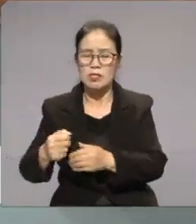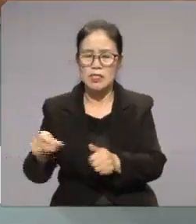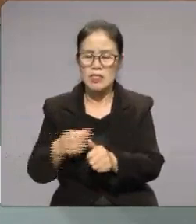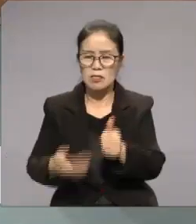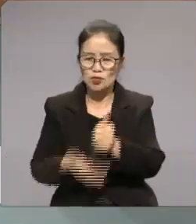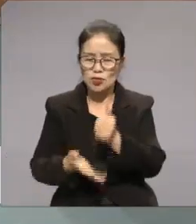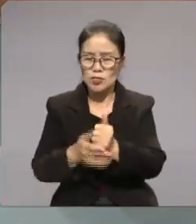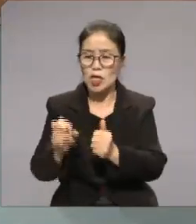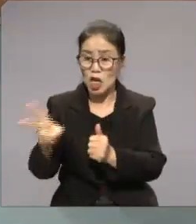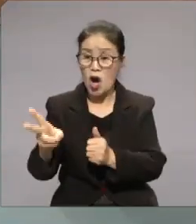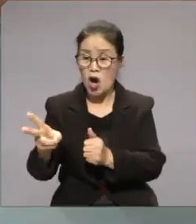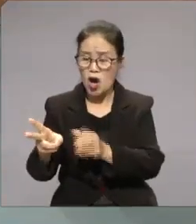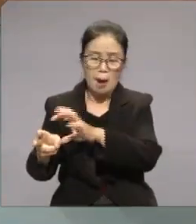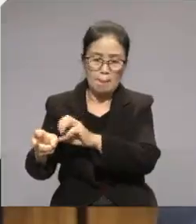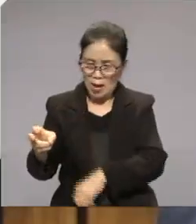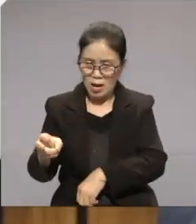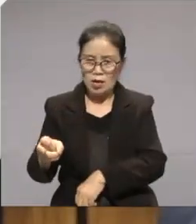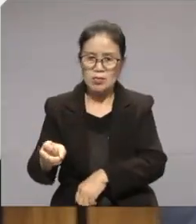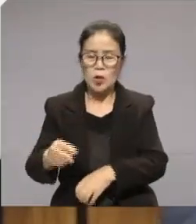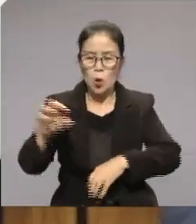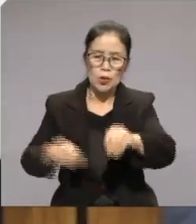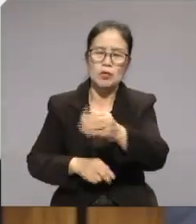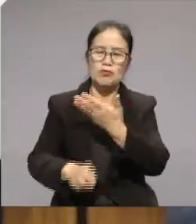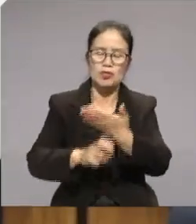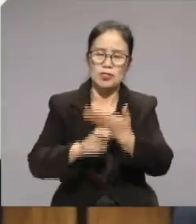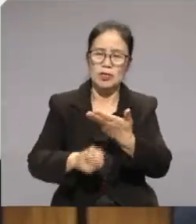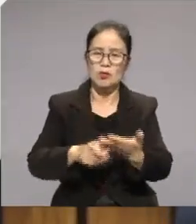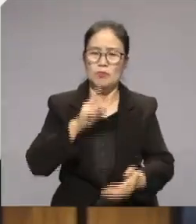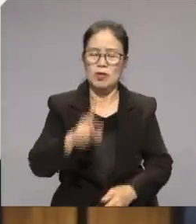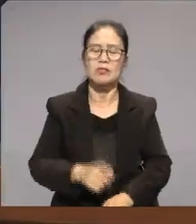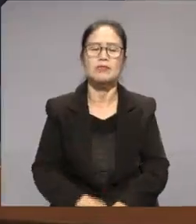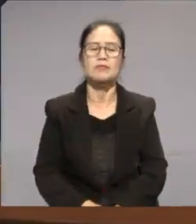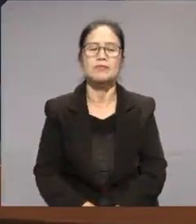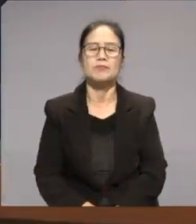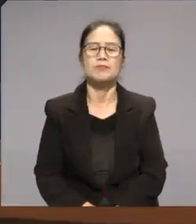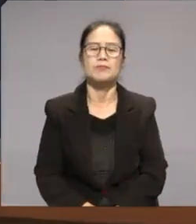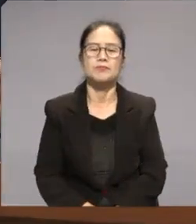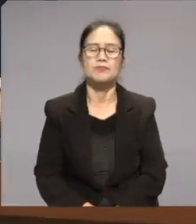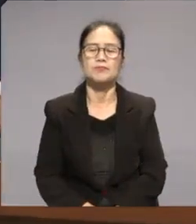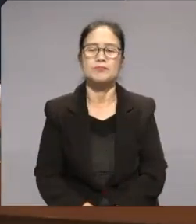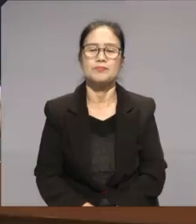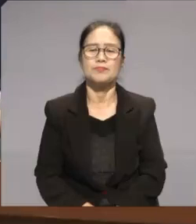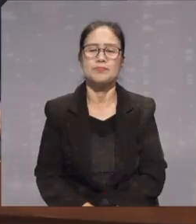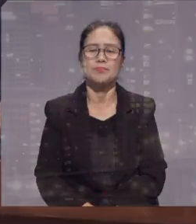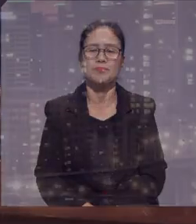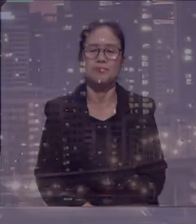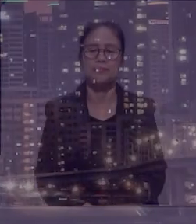추천위에서 여당을 배제한 것이 오히려 위헌이라며 맞서고 있습니다. OBS 뉴스 배혜수입니다.